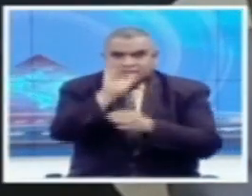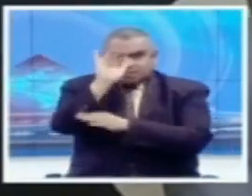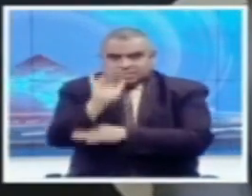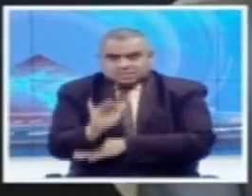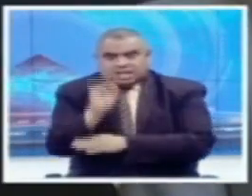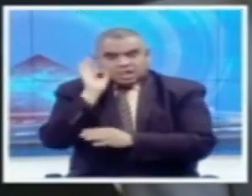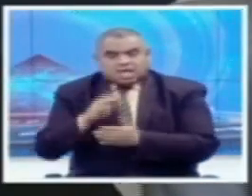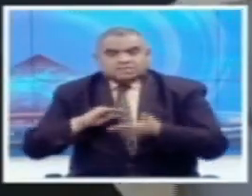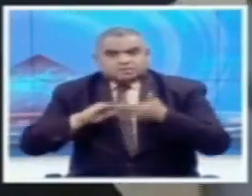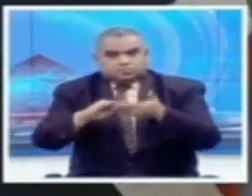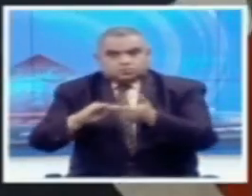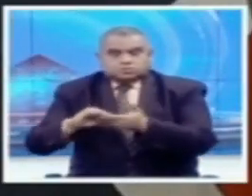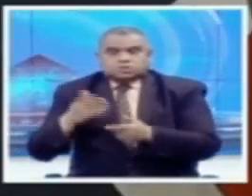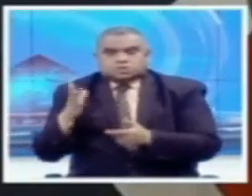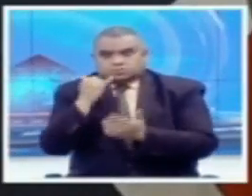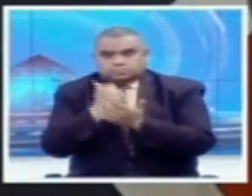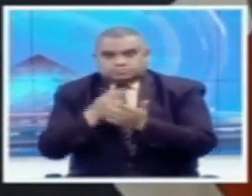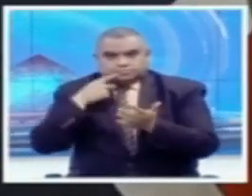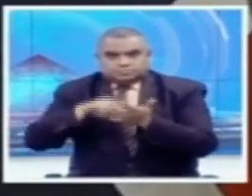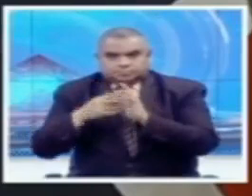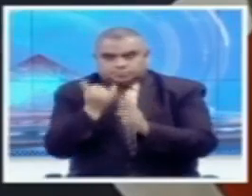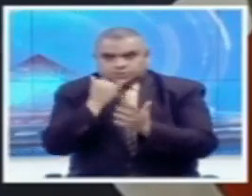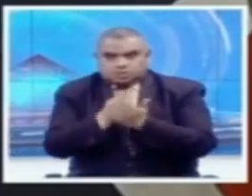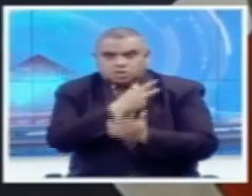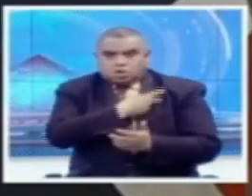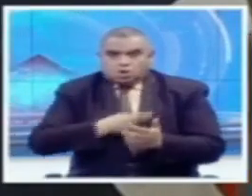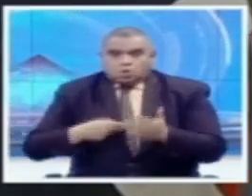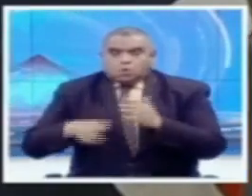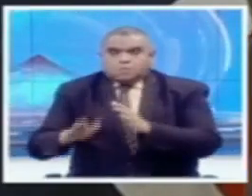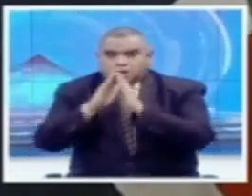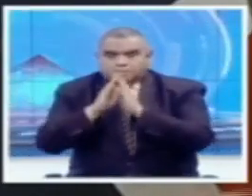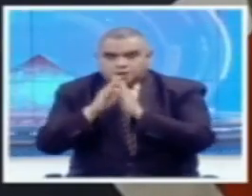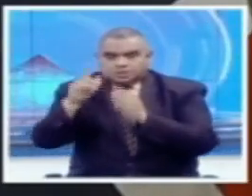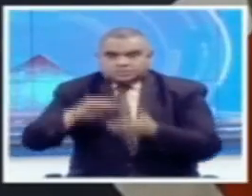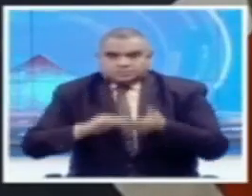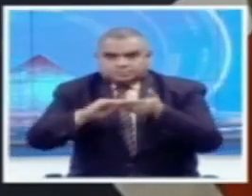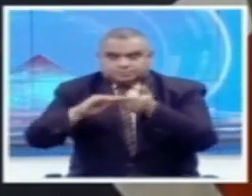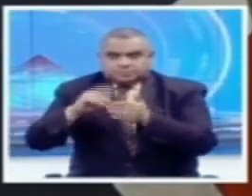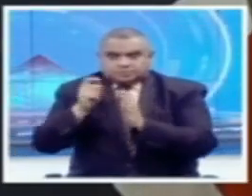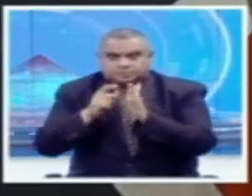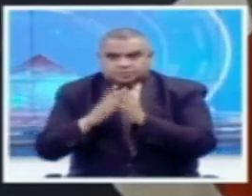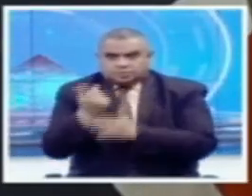نقدر جهود الحكومة المصرية في الموضوع الخاص